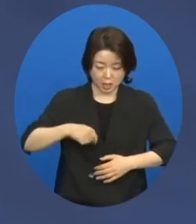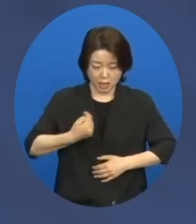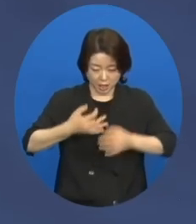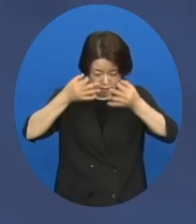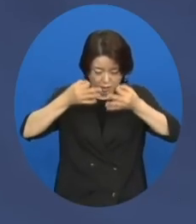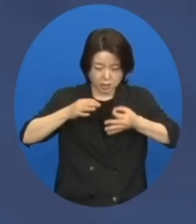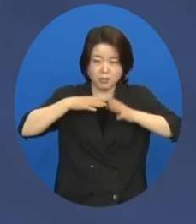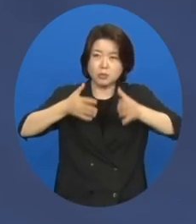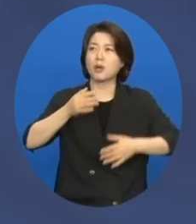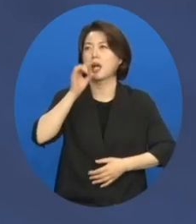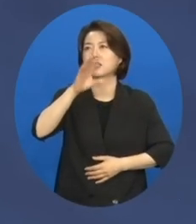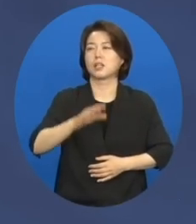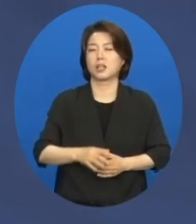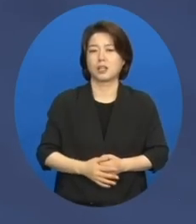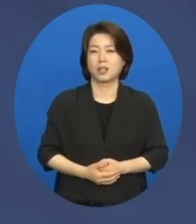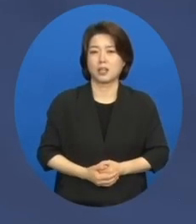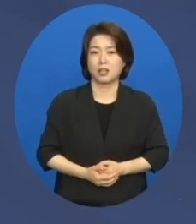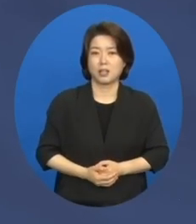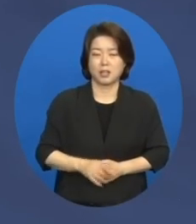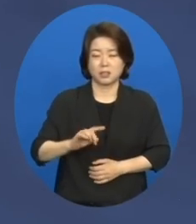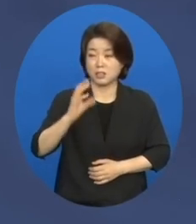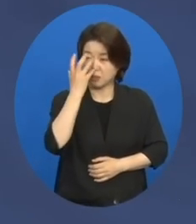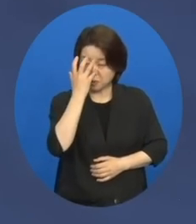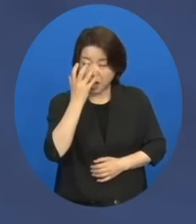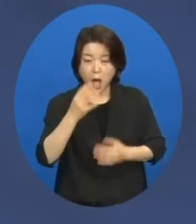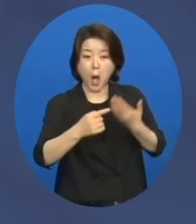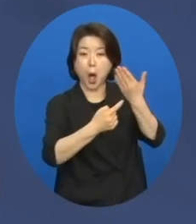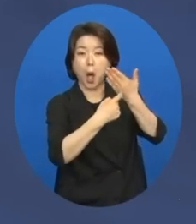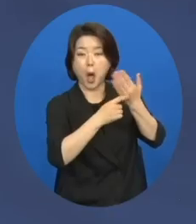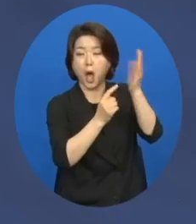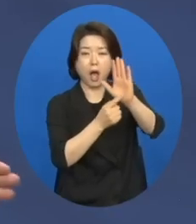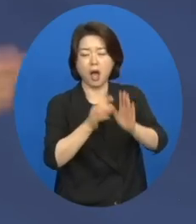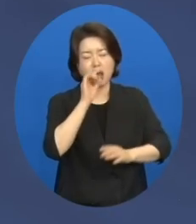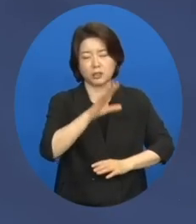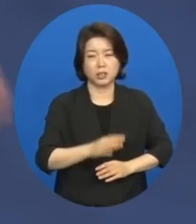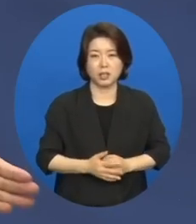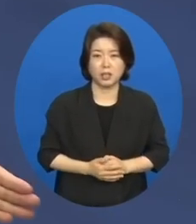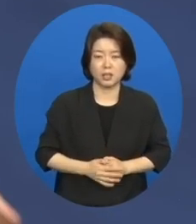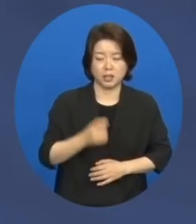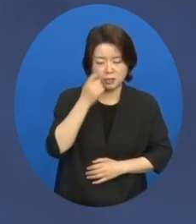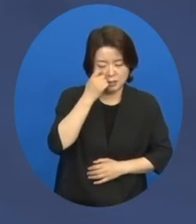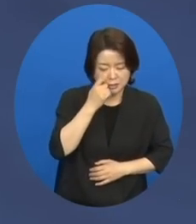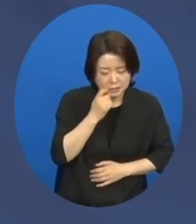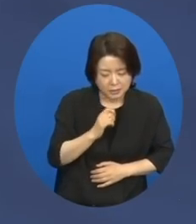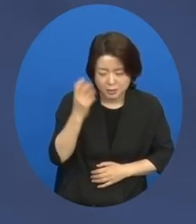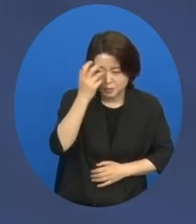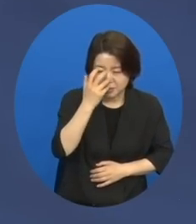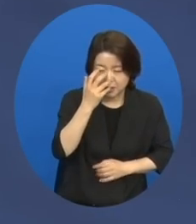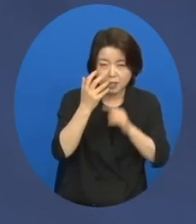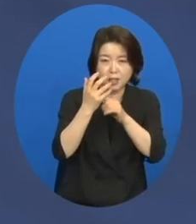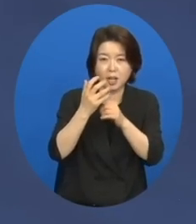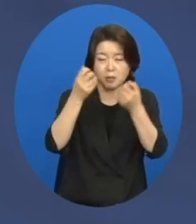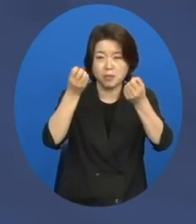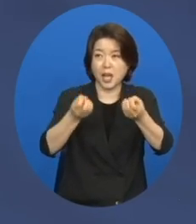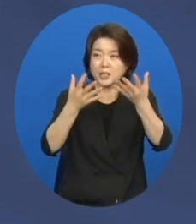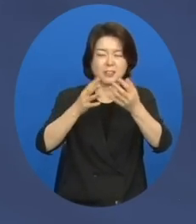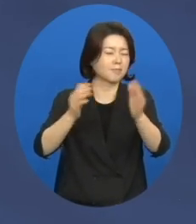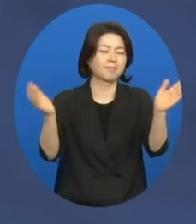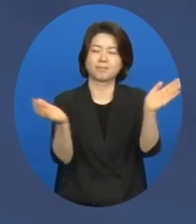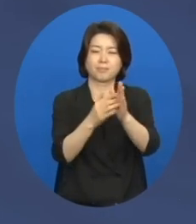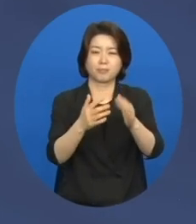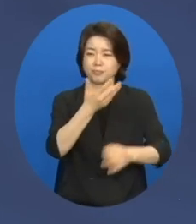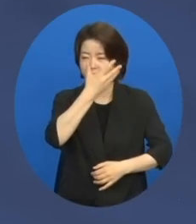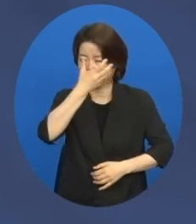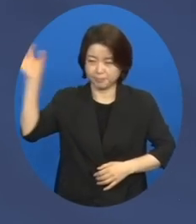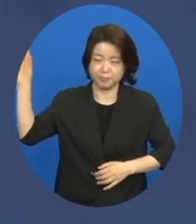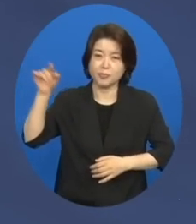거예요. 더 이상 가면 무도회를 못 하겠는 거예요. 이 슬픈 가면 무도회를 끝내고 정직하게 벌거벗은 영혼으로 하나님